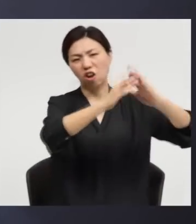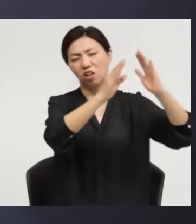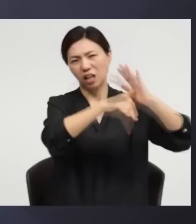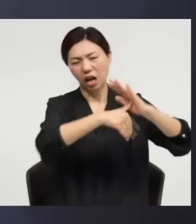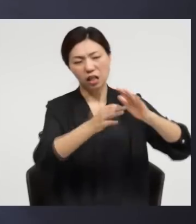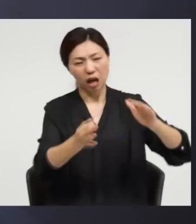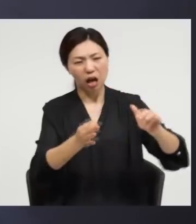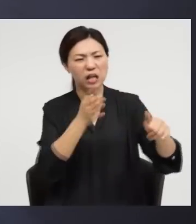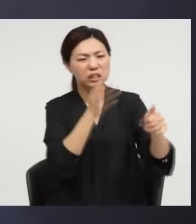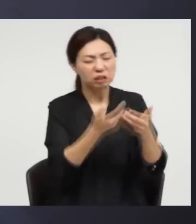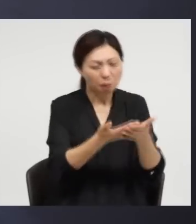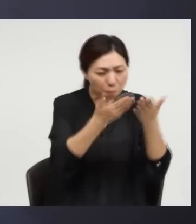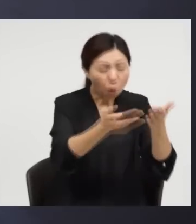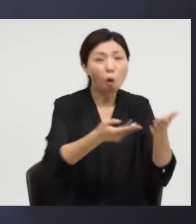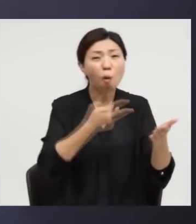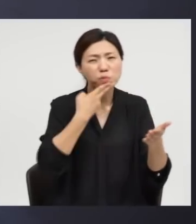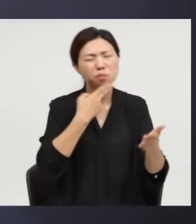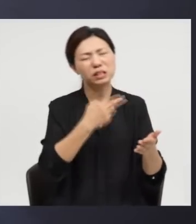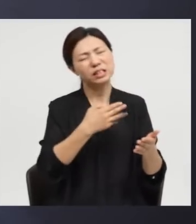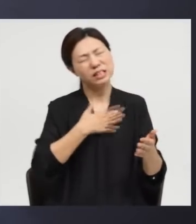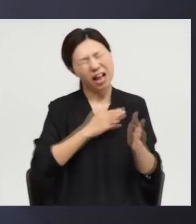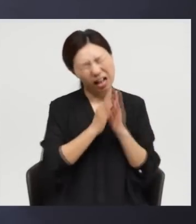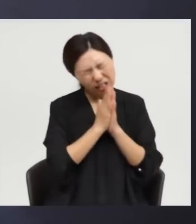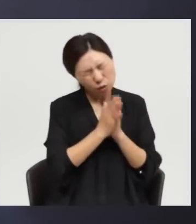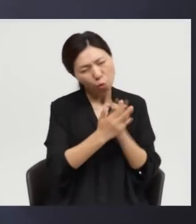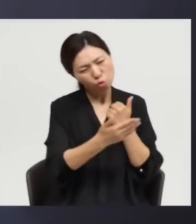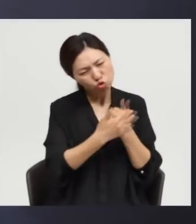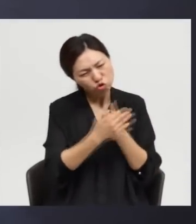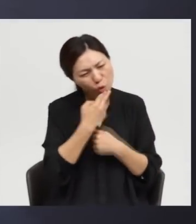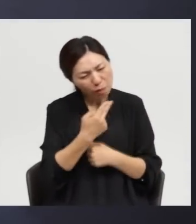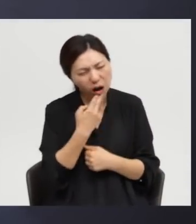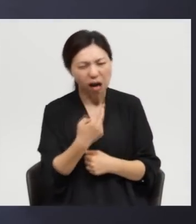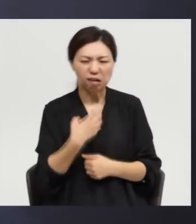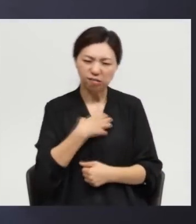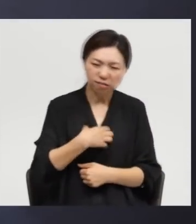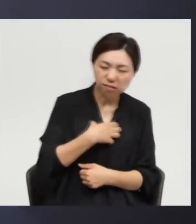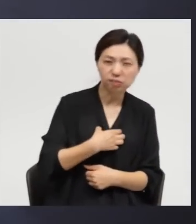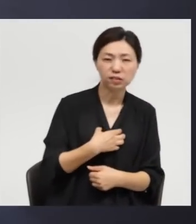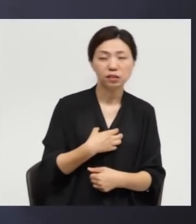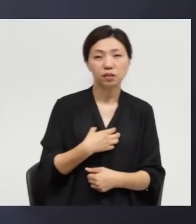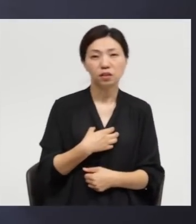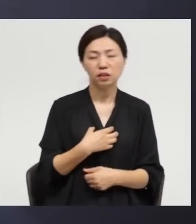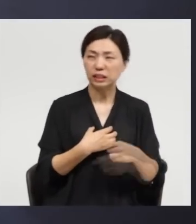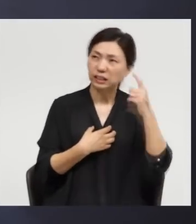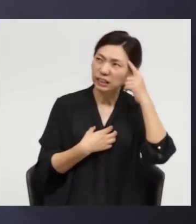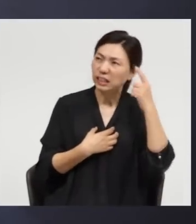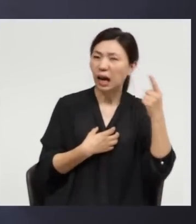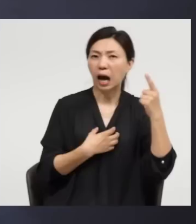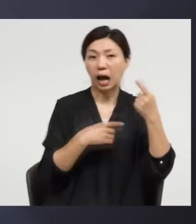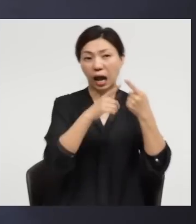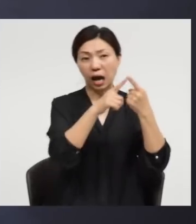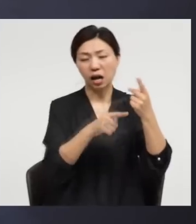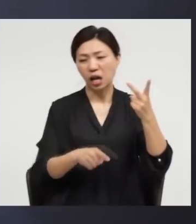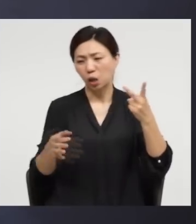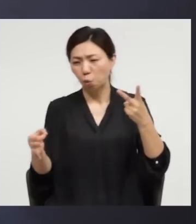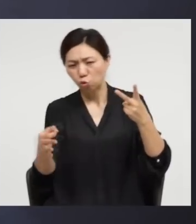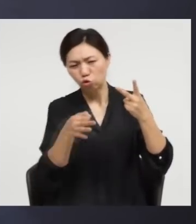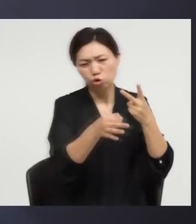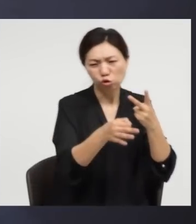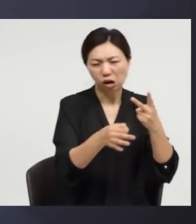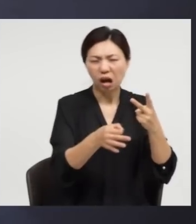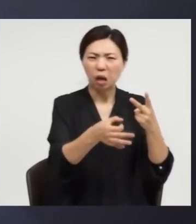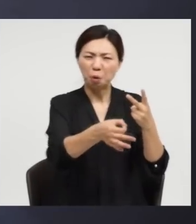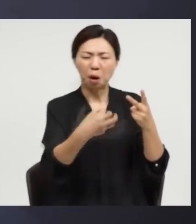욕할 거 아니냐 또 내기도 잘 안 해줄 거 아니냐 또 이런 식으로 또 한쪽에 머리를 굴리고 돈을 또